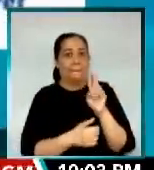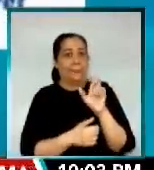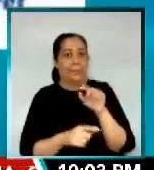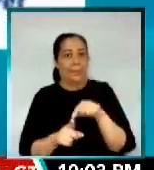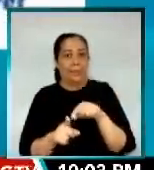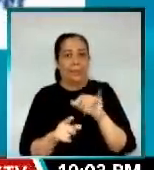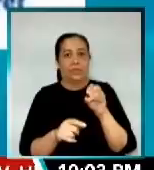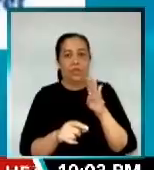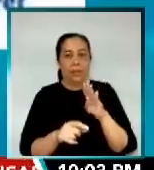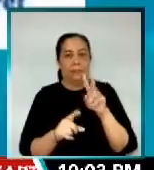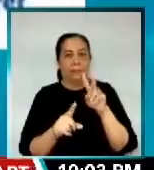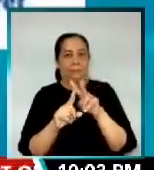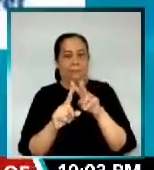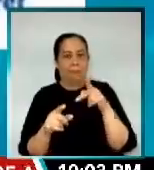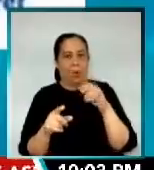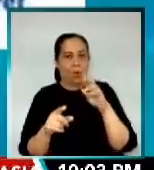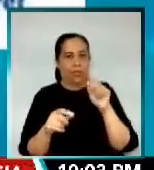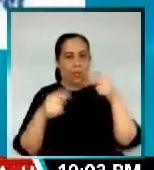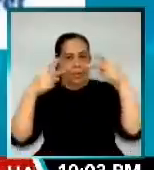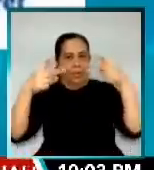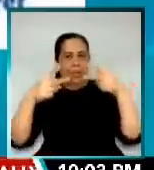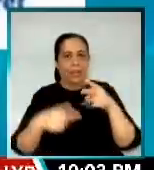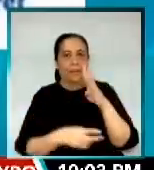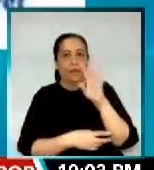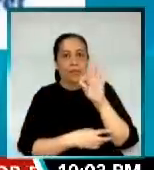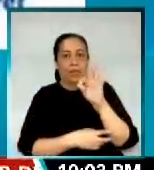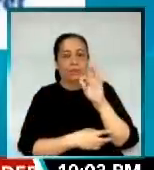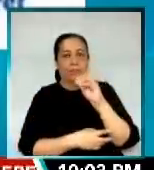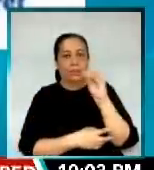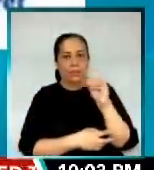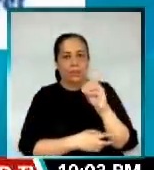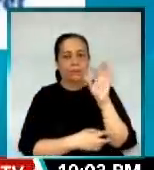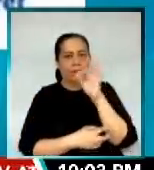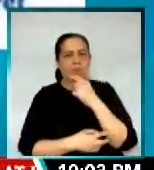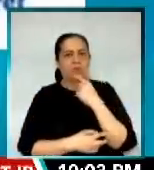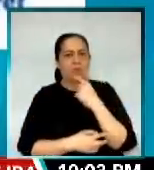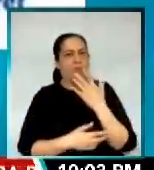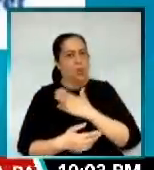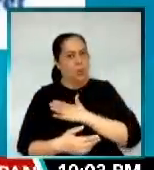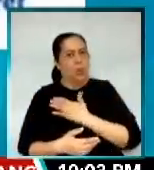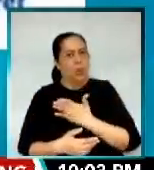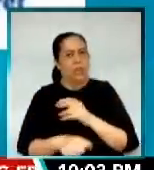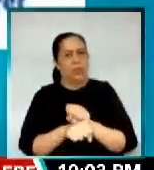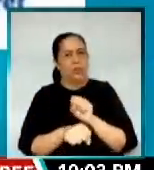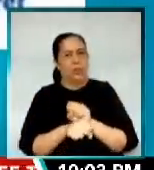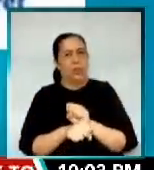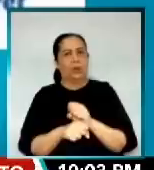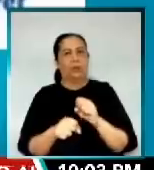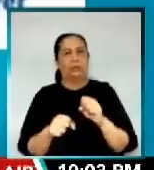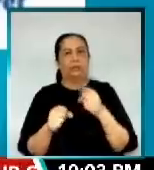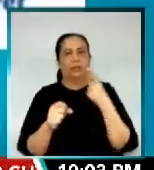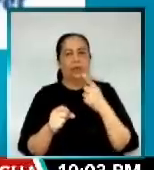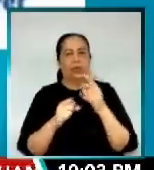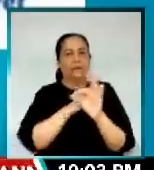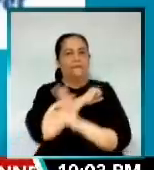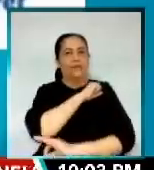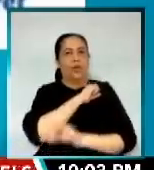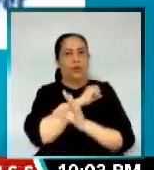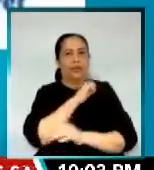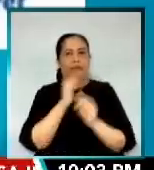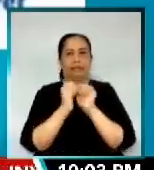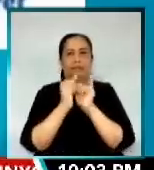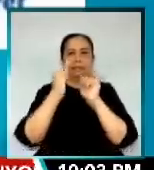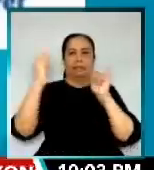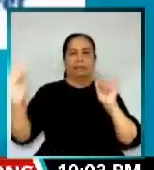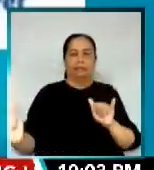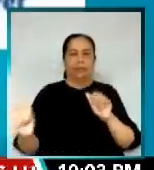JobStreet, 49% ng mga Pilipino ang nagsabing willing silang magtrabaho para sa foreign remote employer o mga kumpanya